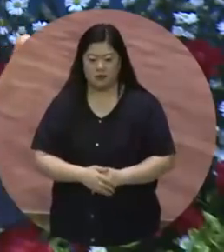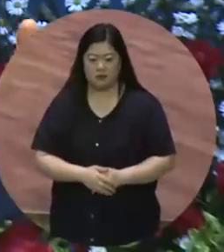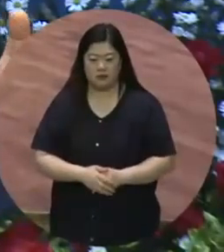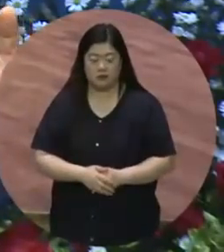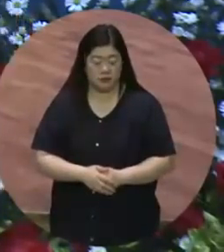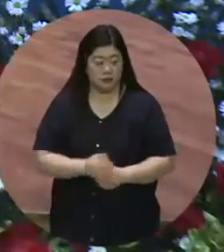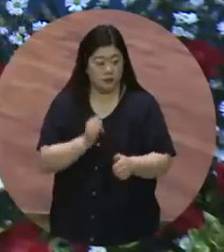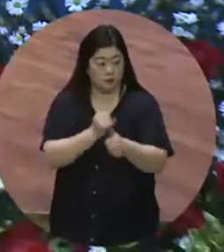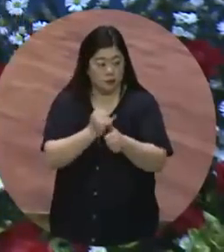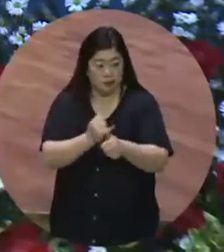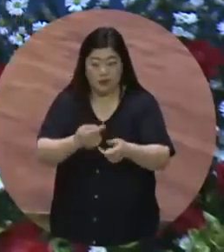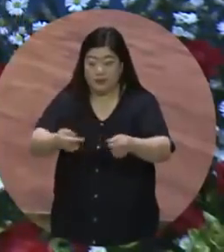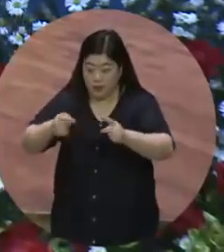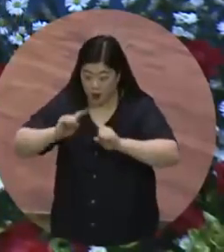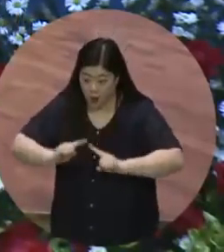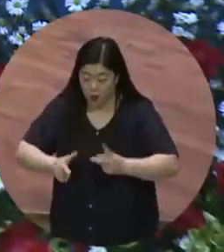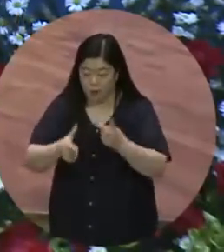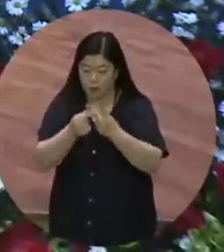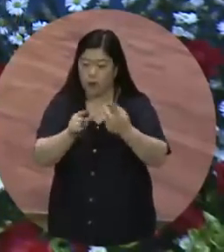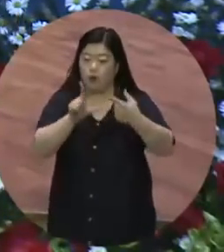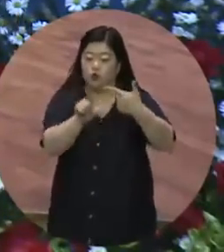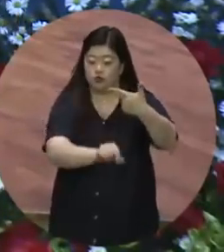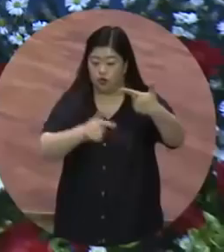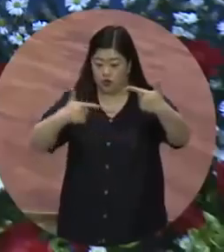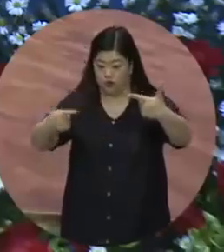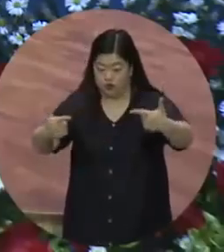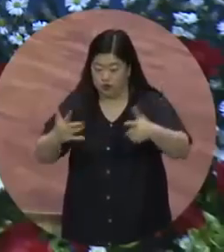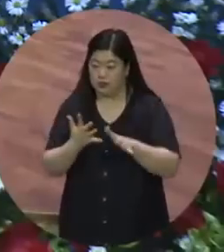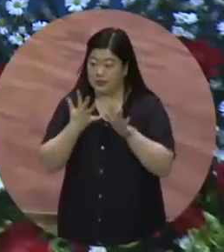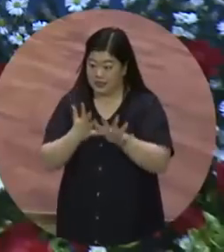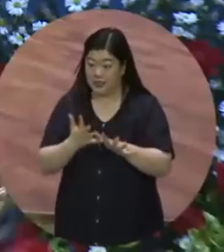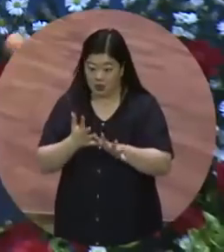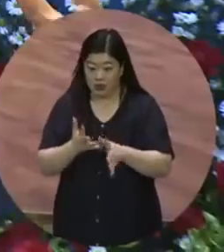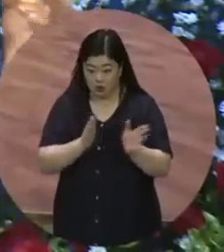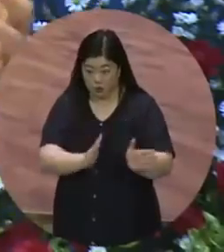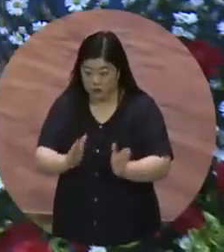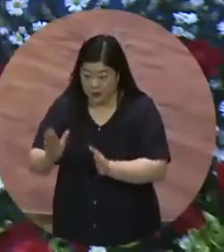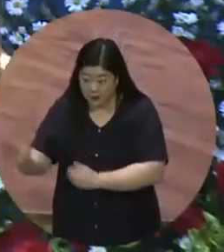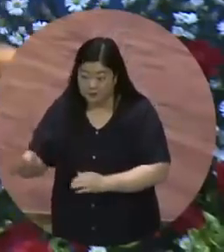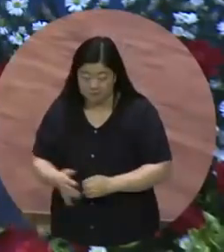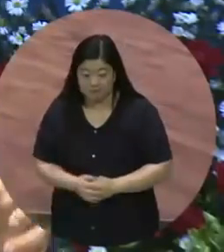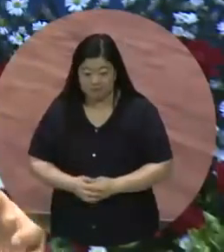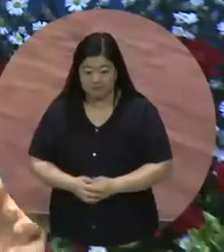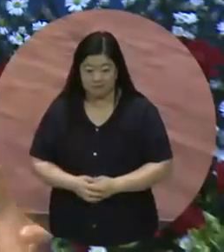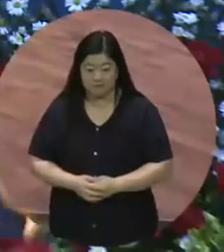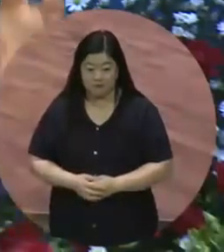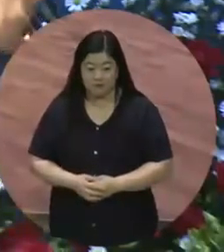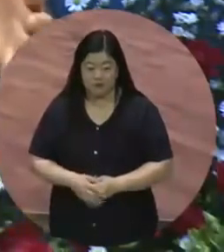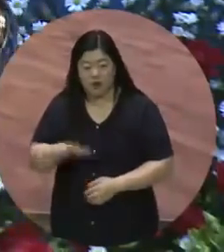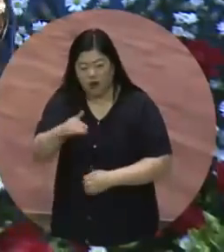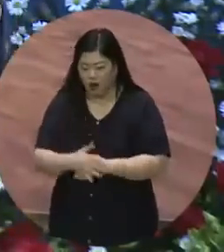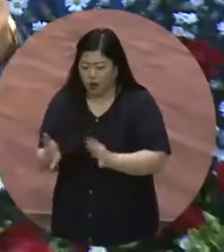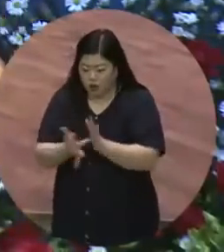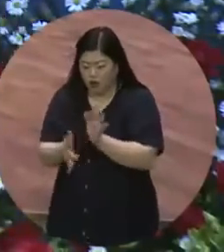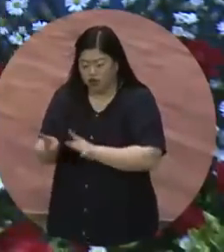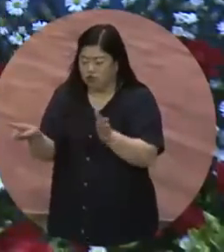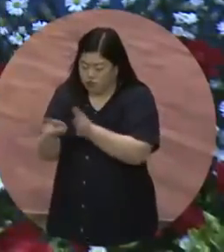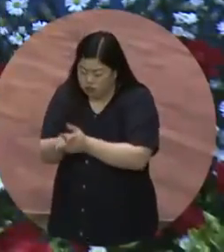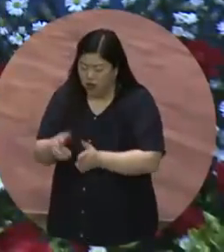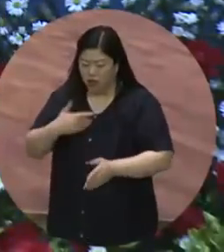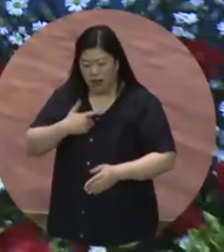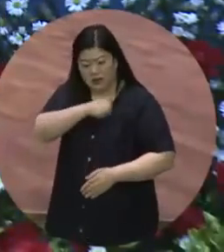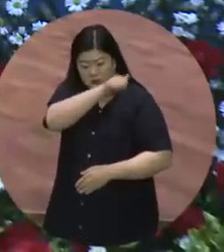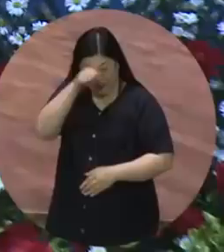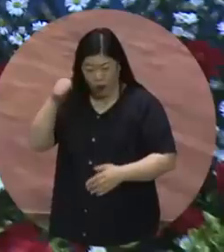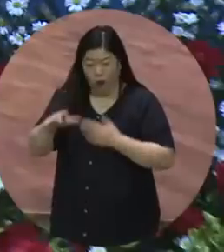참여하시고 또 야외도 또 6월 6일 간다 그러니까 또 미리 다 준비하고. 그래 이왕 예수 믿는 거 이 예원교회 어차피 장로된